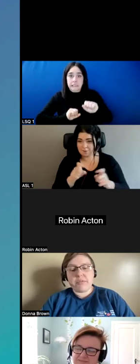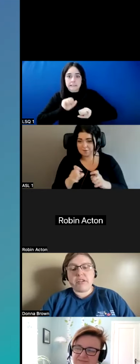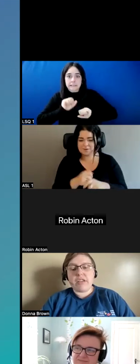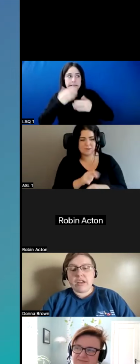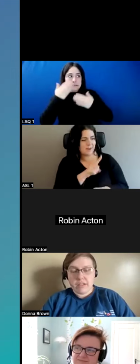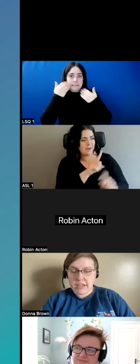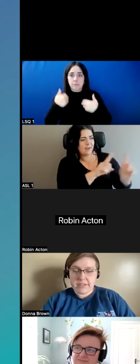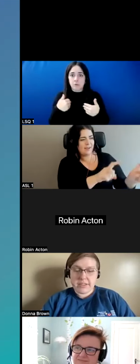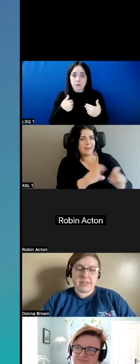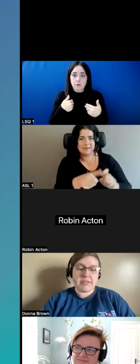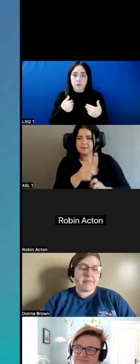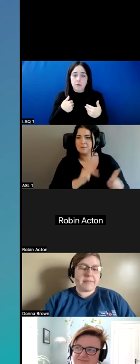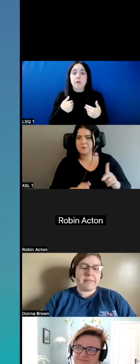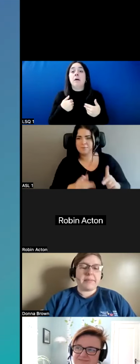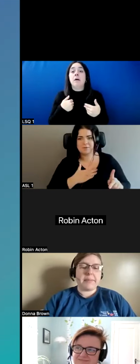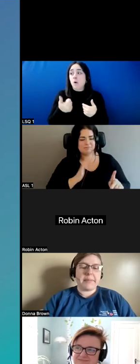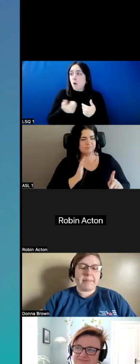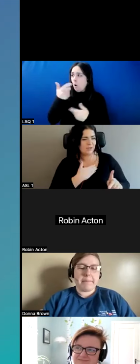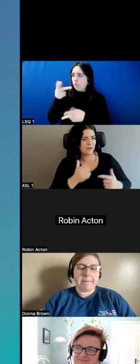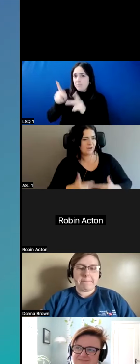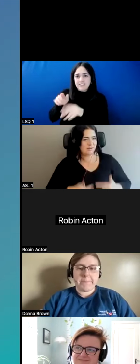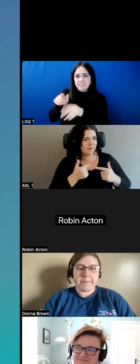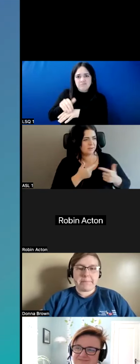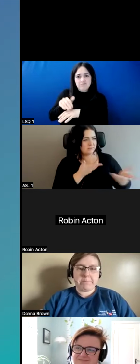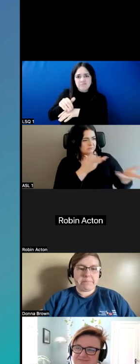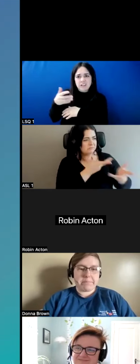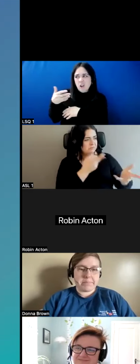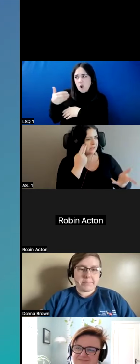poser, vous pouvez parler à d'autres personnes autour de vous.